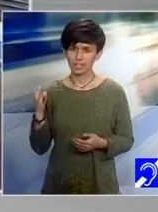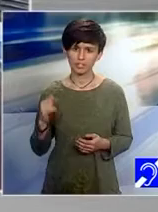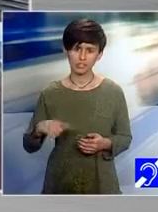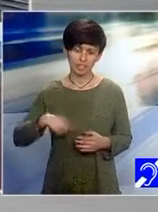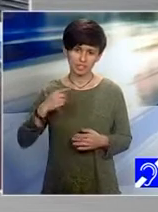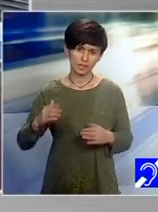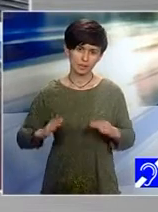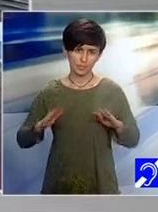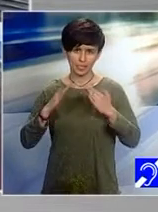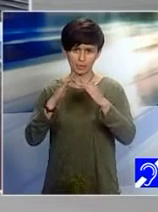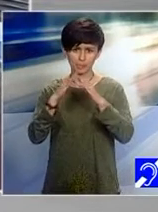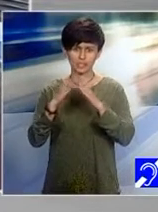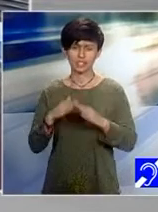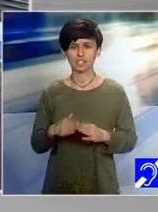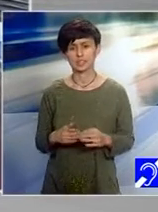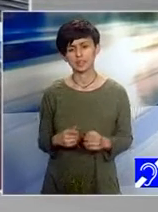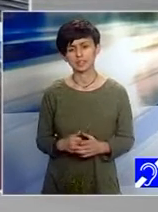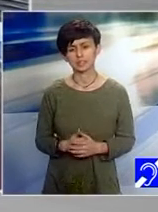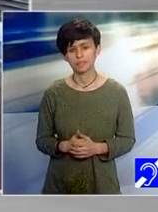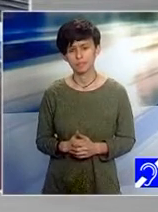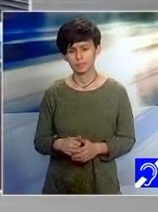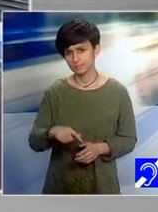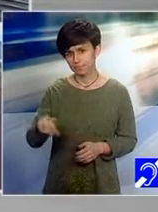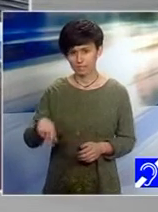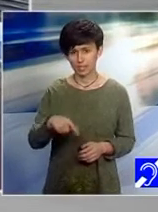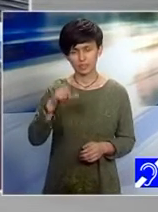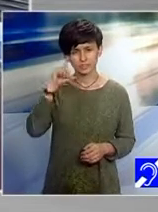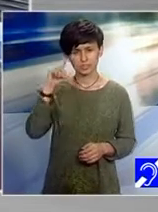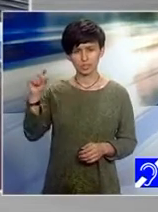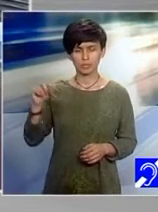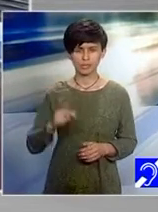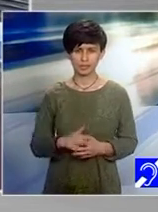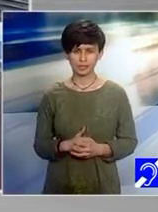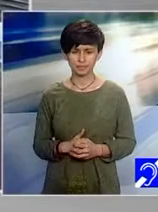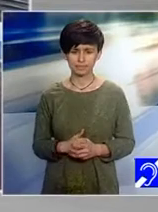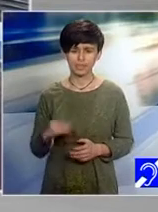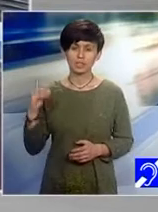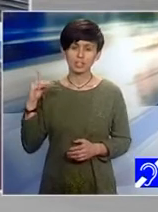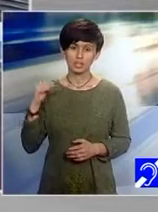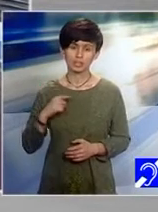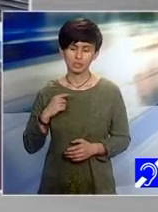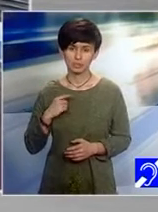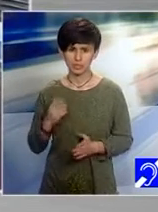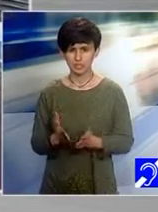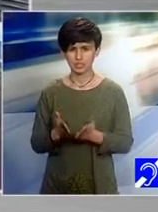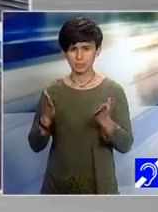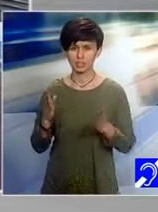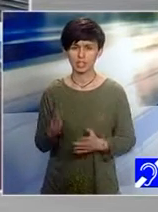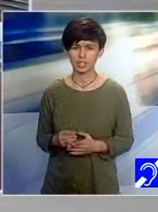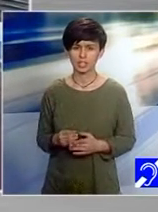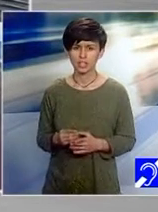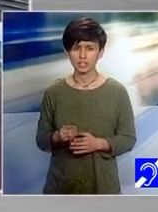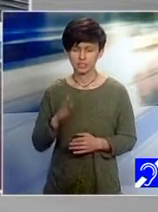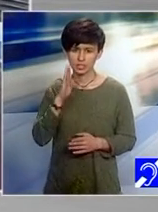Este hramul bisericii de la București, suntem acolo. La Dumbrăveni mai este hramul de Sfânta Maria? Este, este, sigur că da. Asta este, deci,